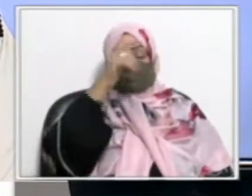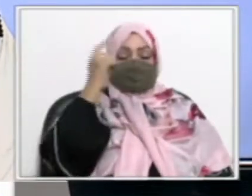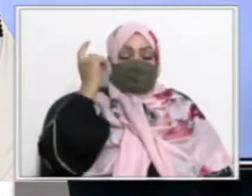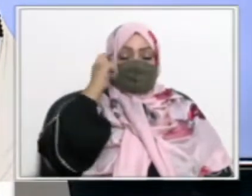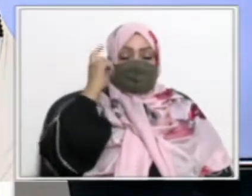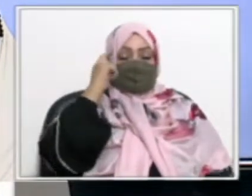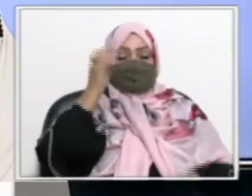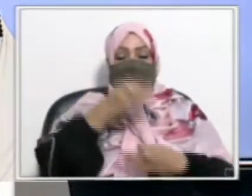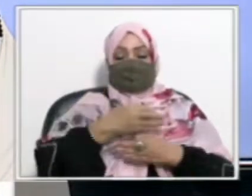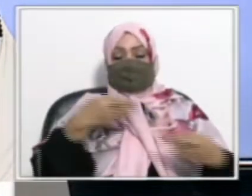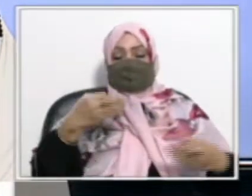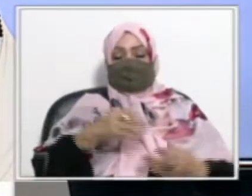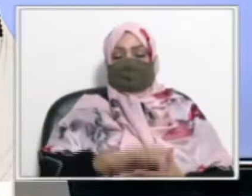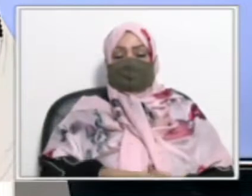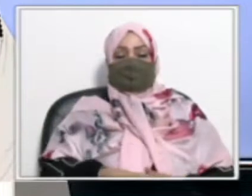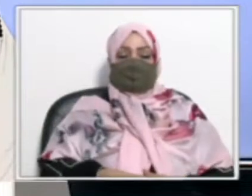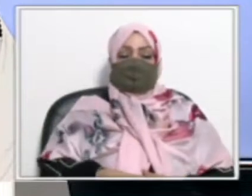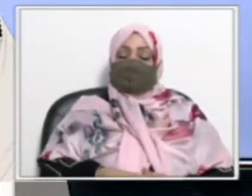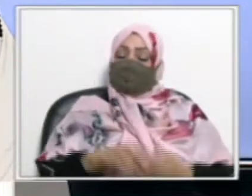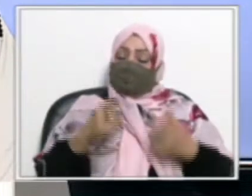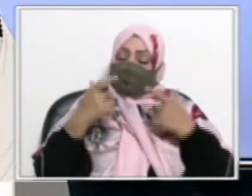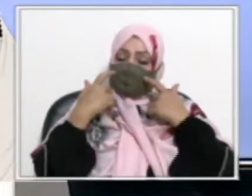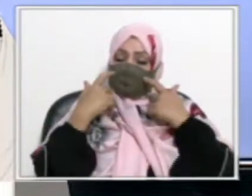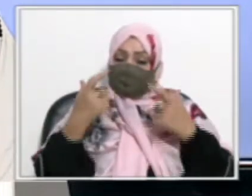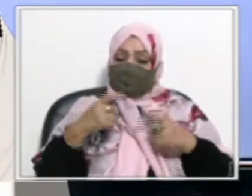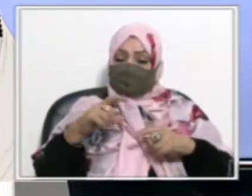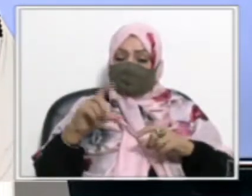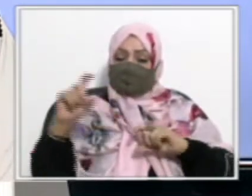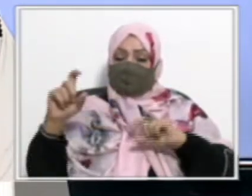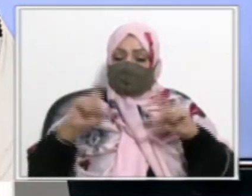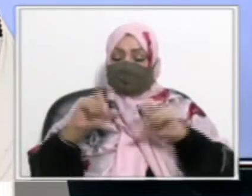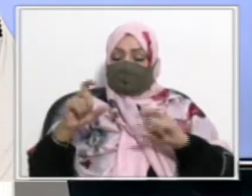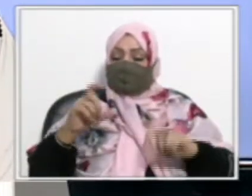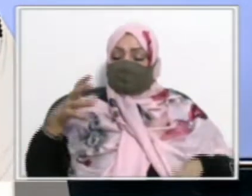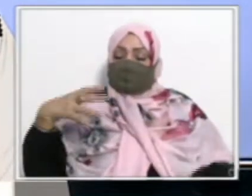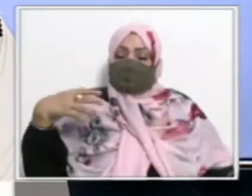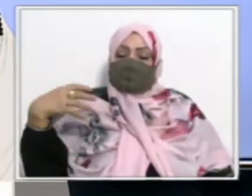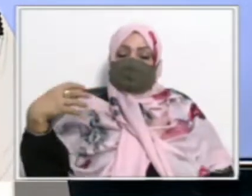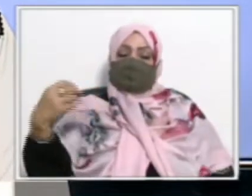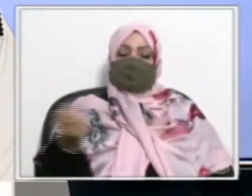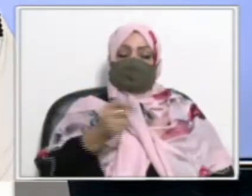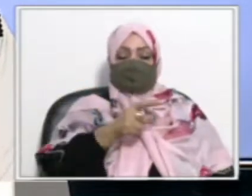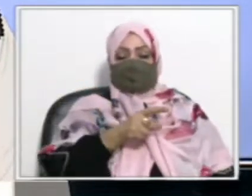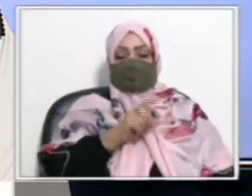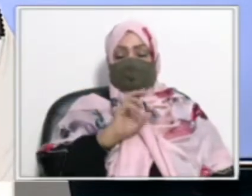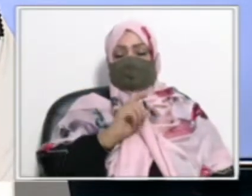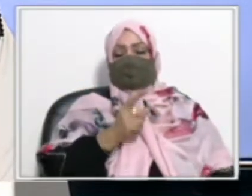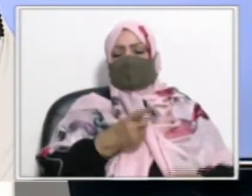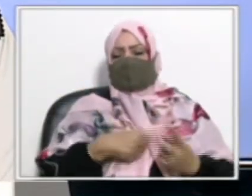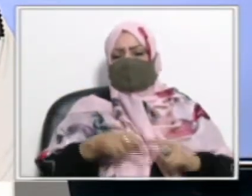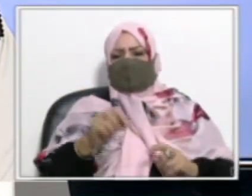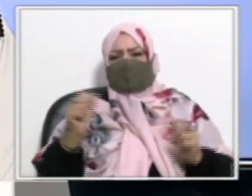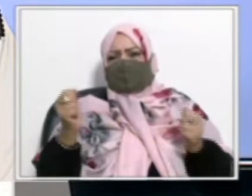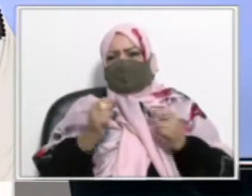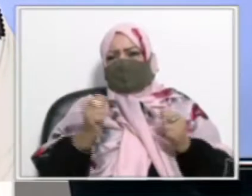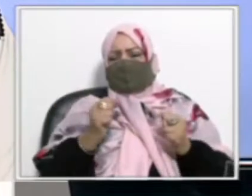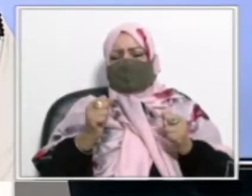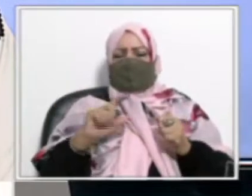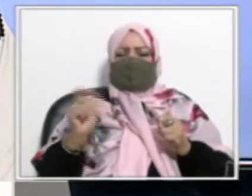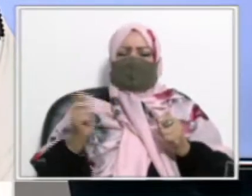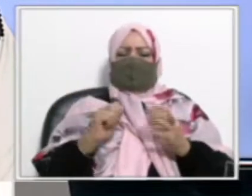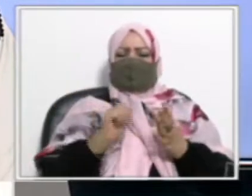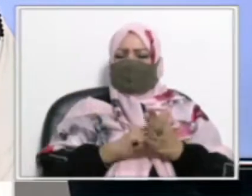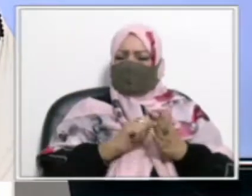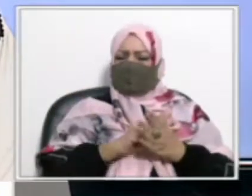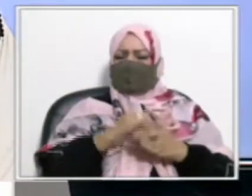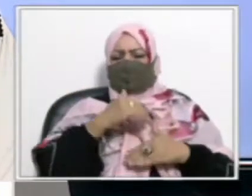أو منزلية أو مواد بناء أو مفروشات أو سيارات وإلى غيرها من الأشياء التي تباع، أن